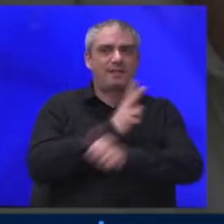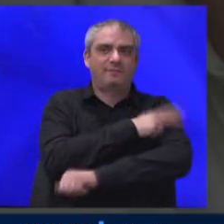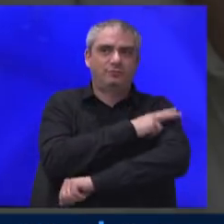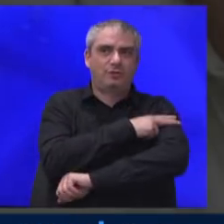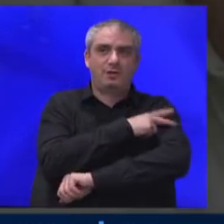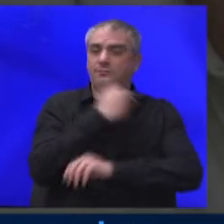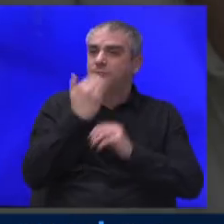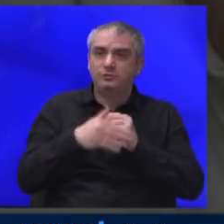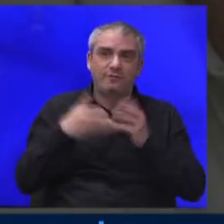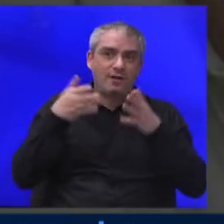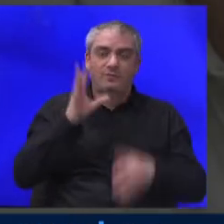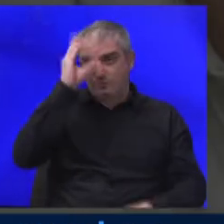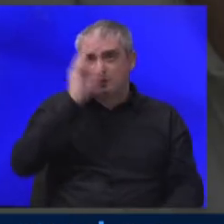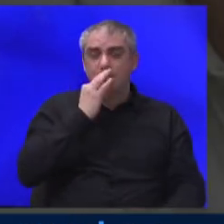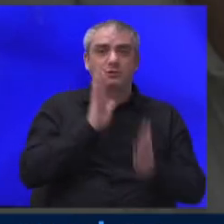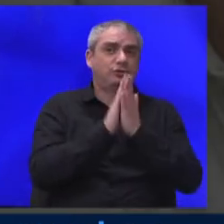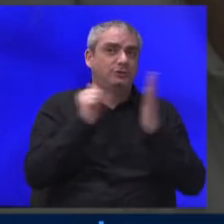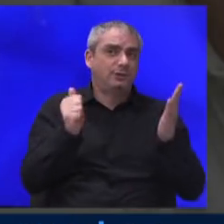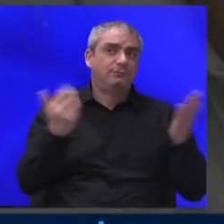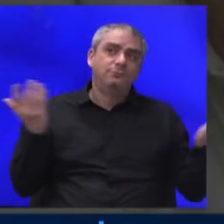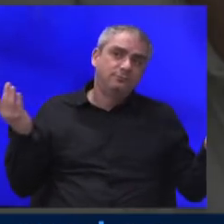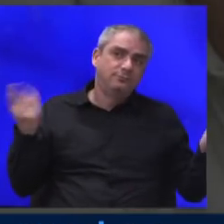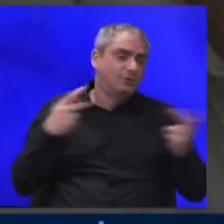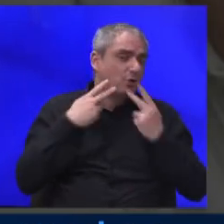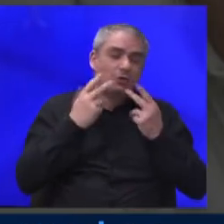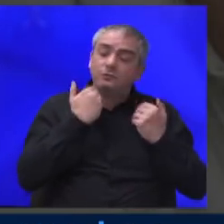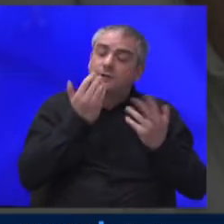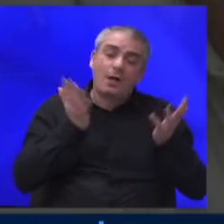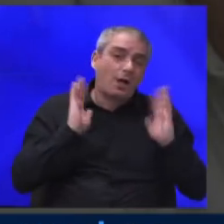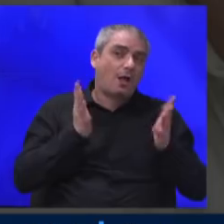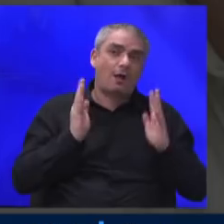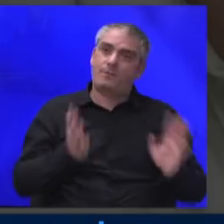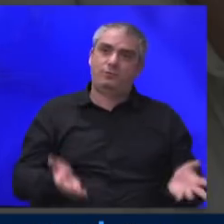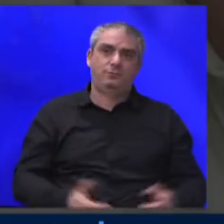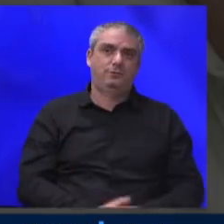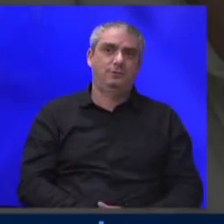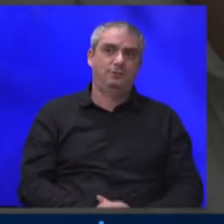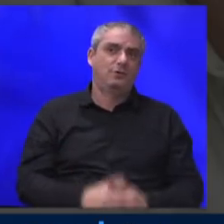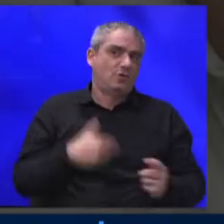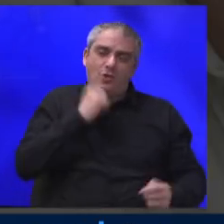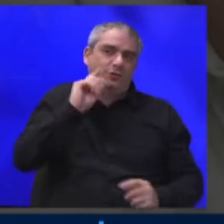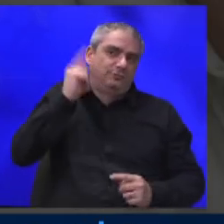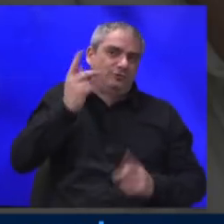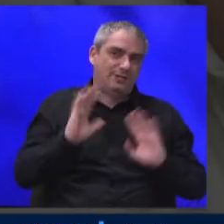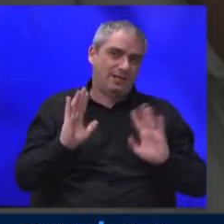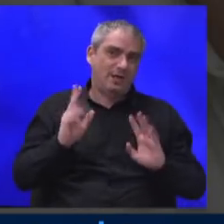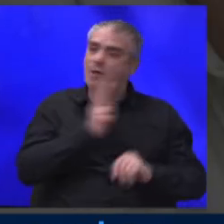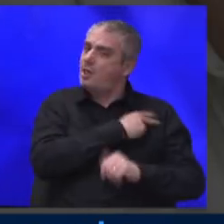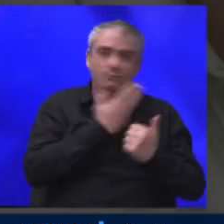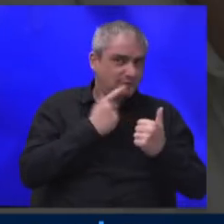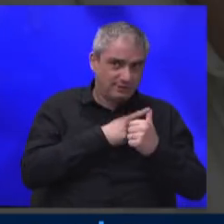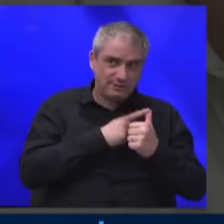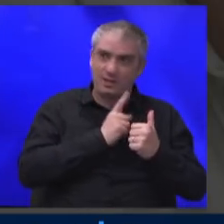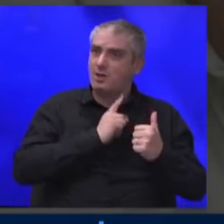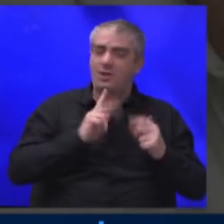בסופו של יום קברנו ילד בן 16, וזו תוצאה רעה מאוד שהיינו רוצים לא להגיע אליה, לא משטרת